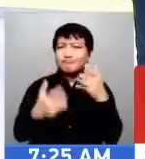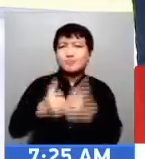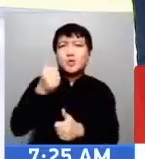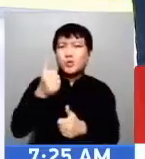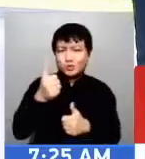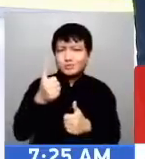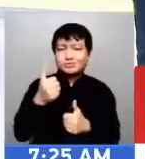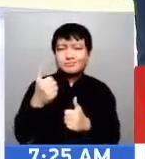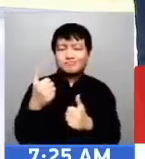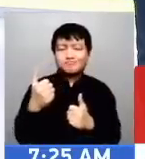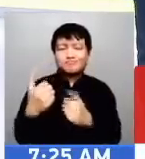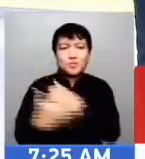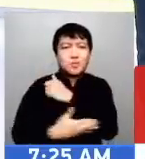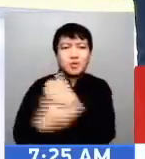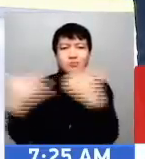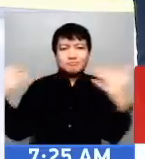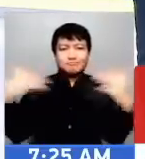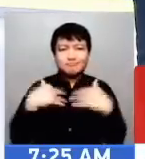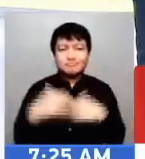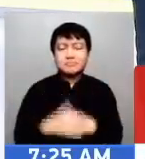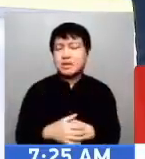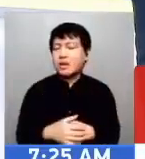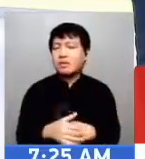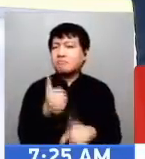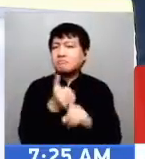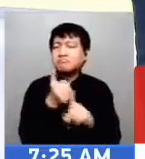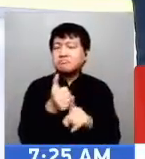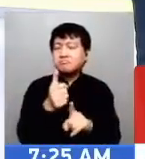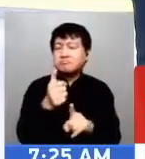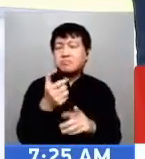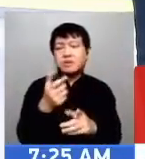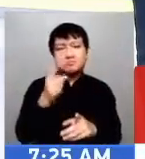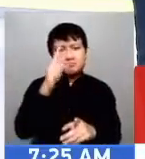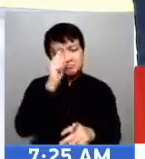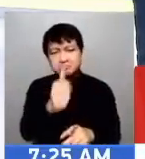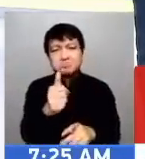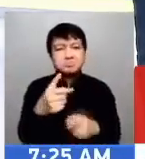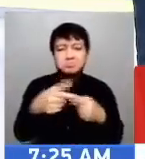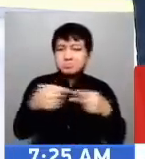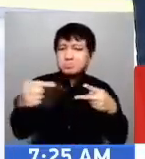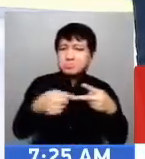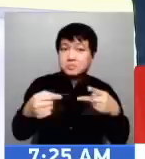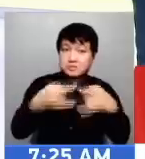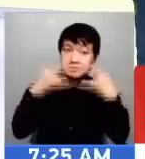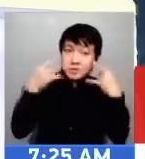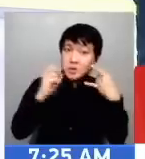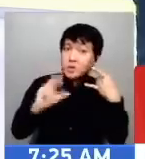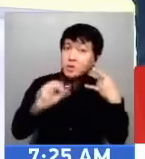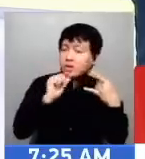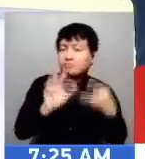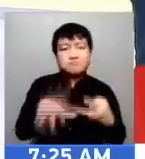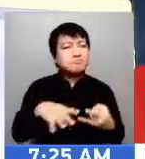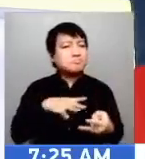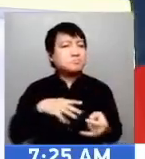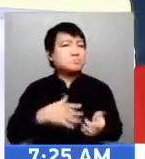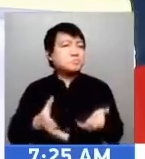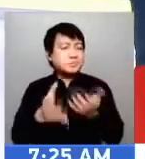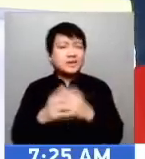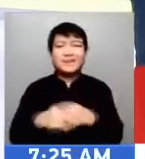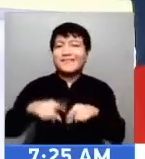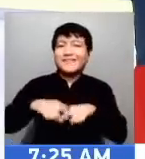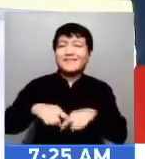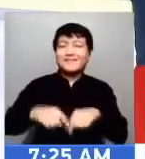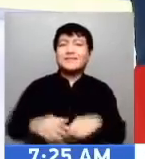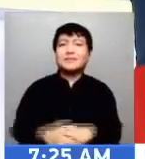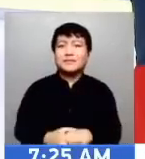optional na nga. Kung gusto mo, you feel safe na may suot ka, edi magsuot ka. At saka depende sa lugar kung nasaan ka. Sabi sa'yo yung face mask, naaalala ko